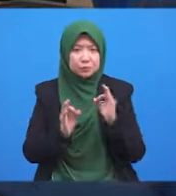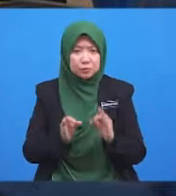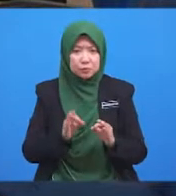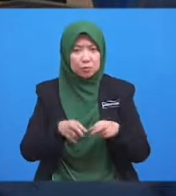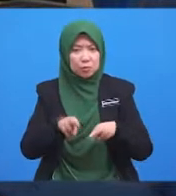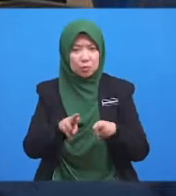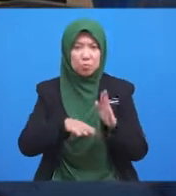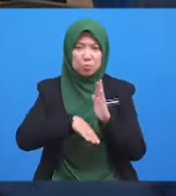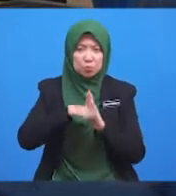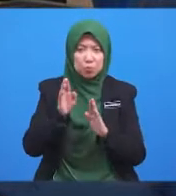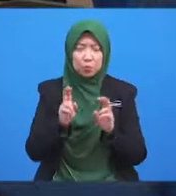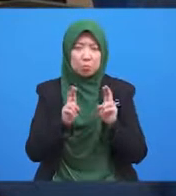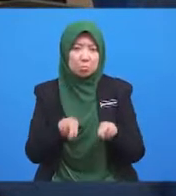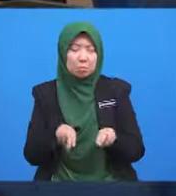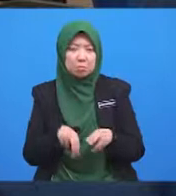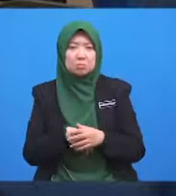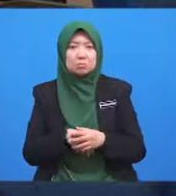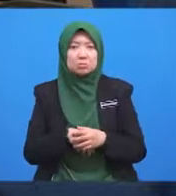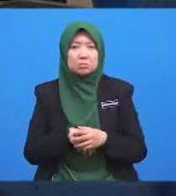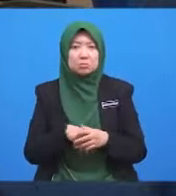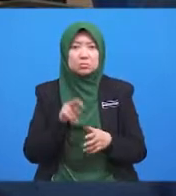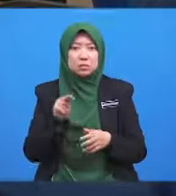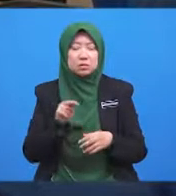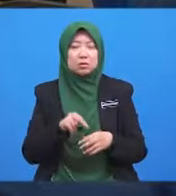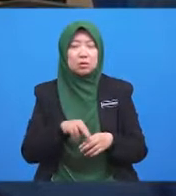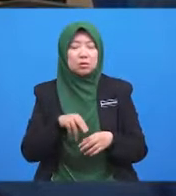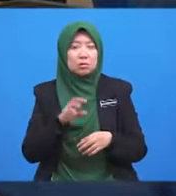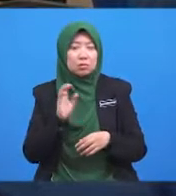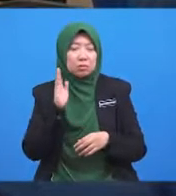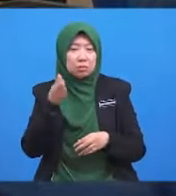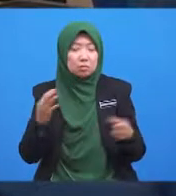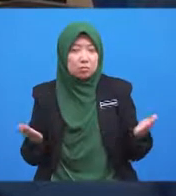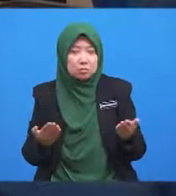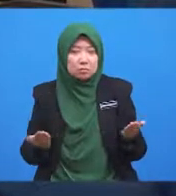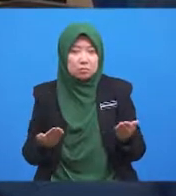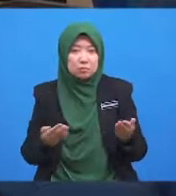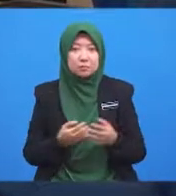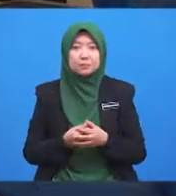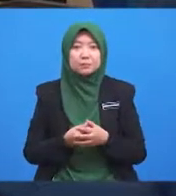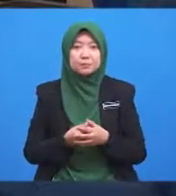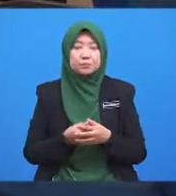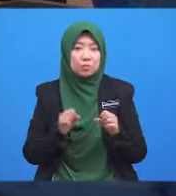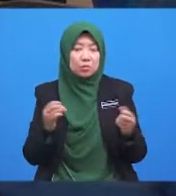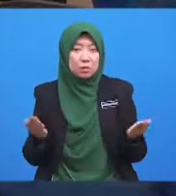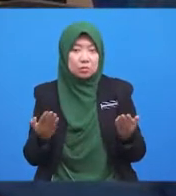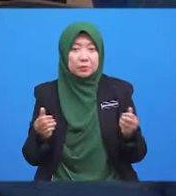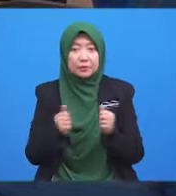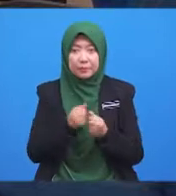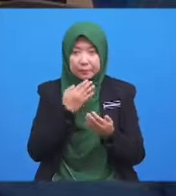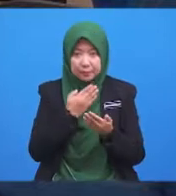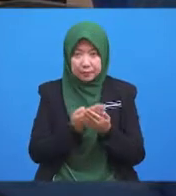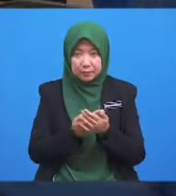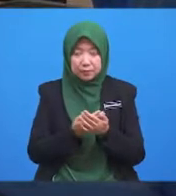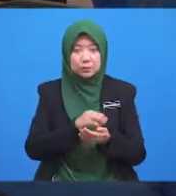melebihi keupayaan tisu sel saraf, saraf akan dirangsang. Setiap gentian boleh dirangsang dengan baik